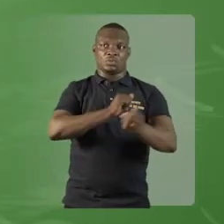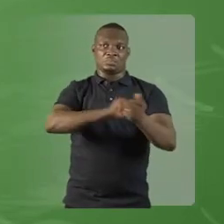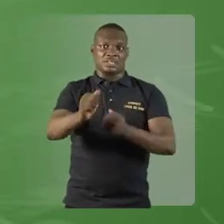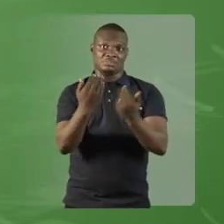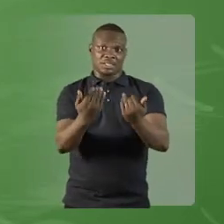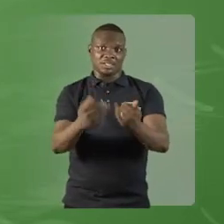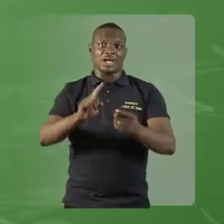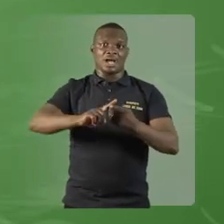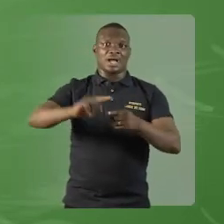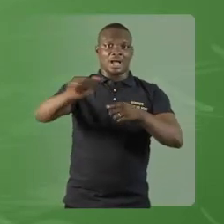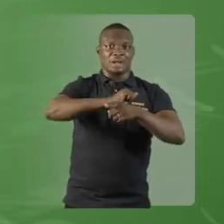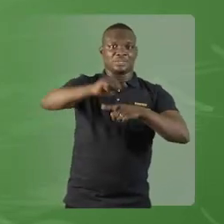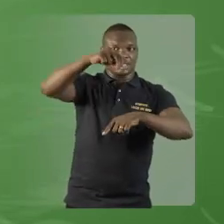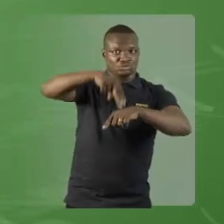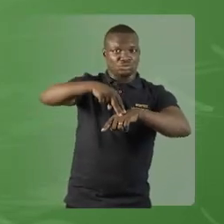de Laplace.